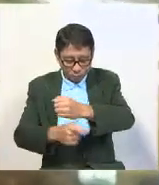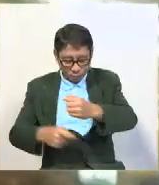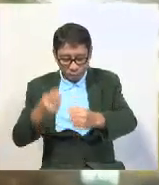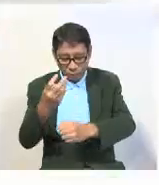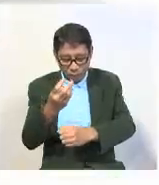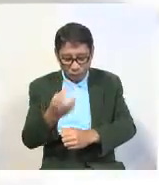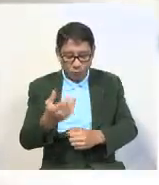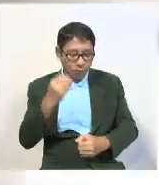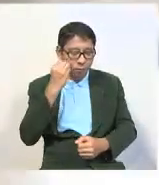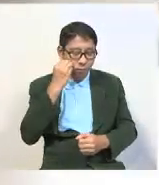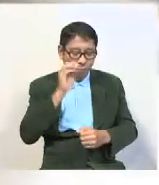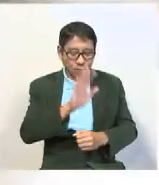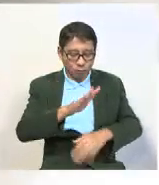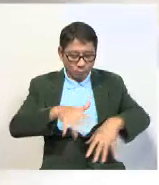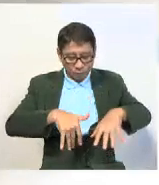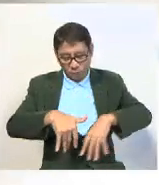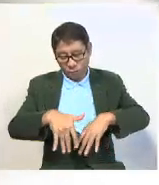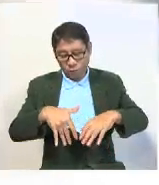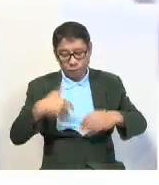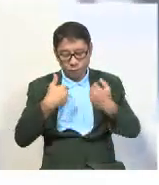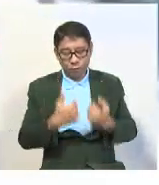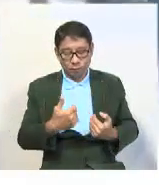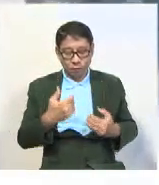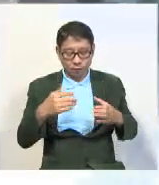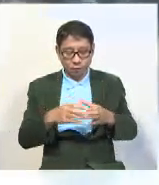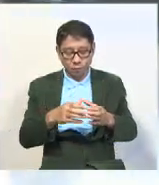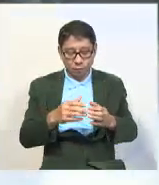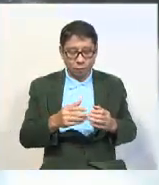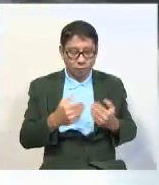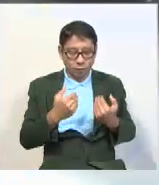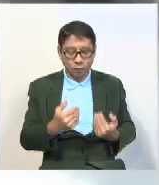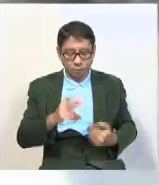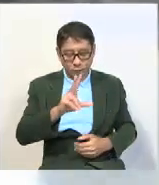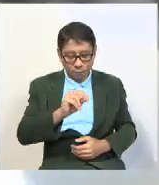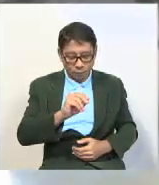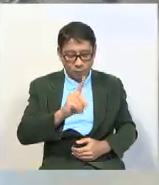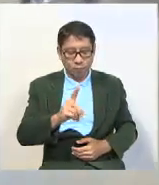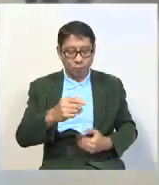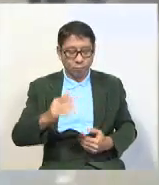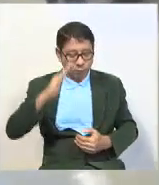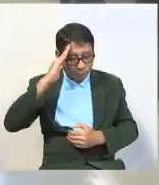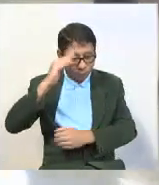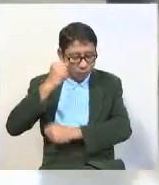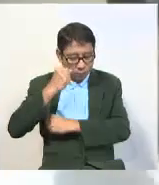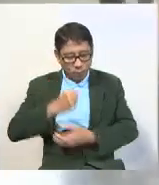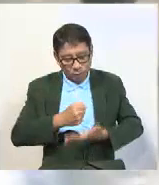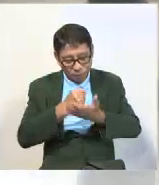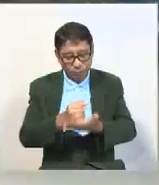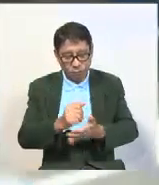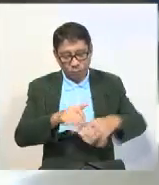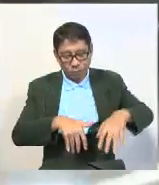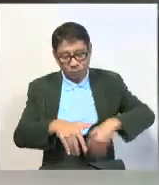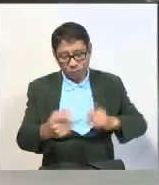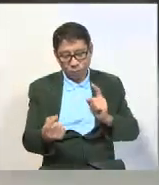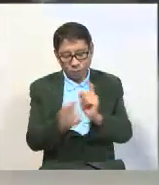มทั้งบ้านเรือนที่อยู่อาศัยของประชาชนหน่วยพัฒนาการเคลื่อนที่31ต้องนำกำลังพลออกไปช่วยเหลือประช